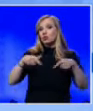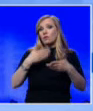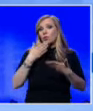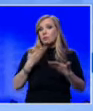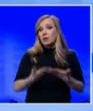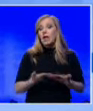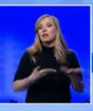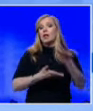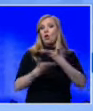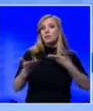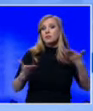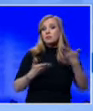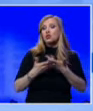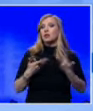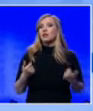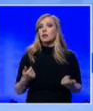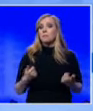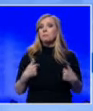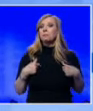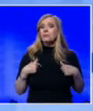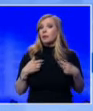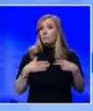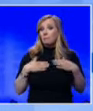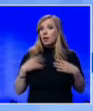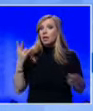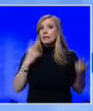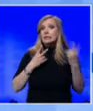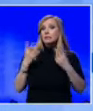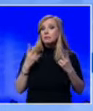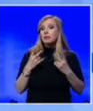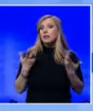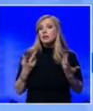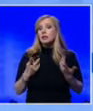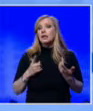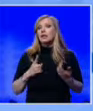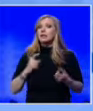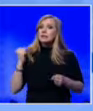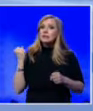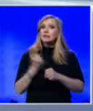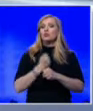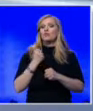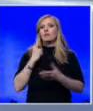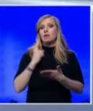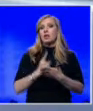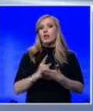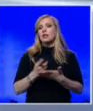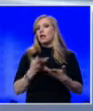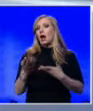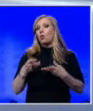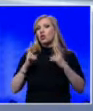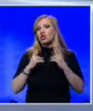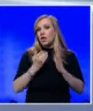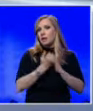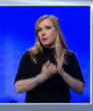предлагате, обсъждате? Стига ли се до консенсус или силово се налагат с някои решения?